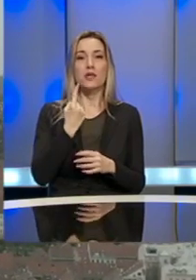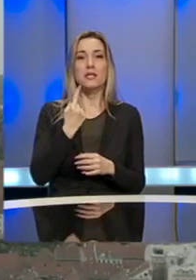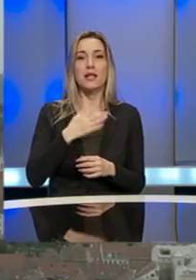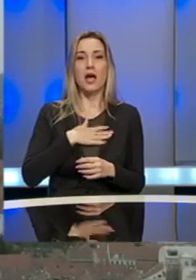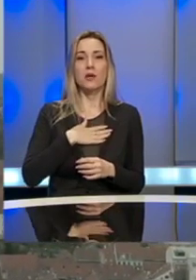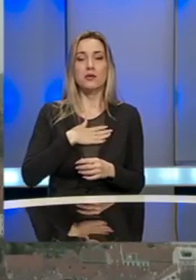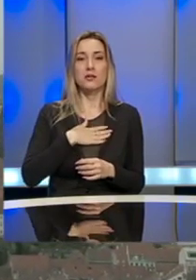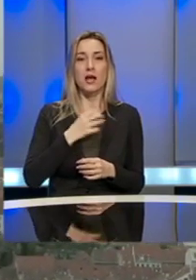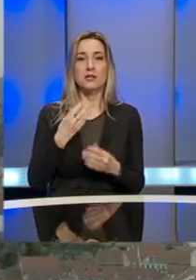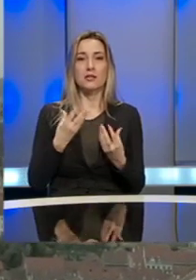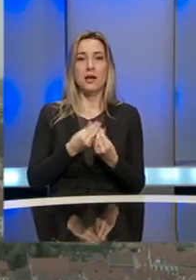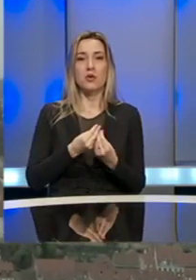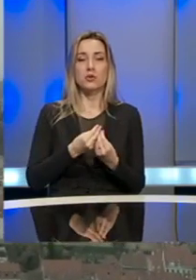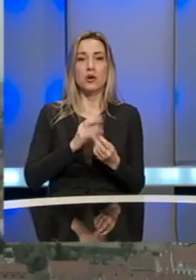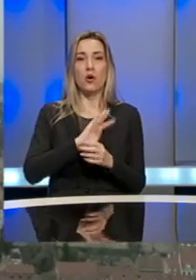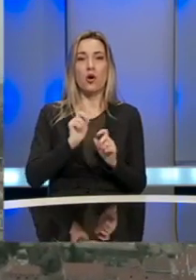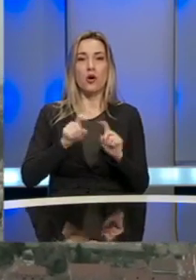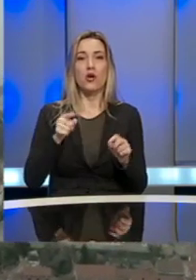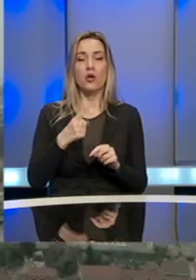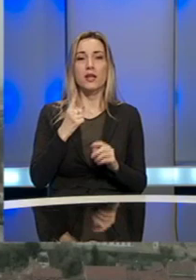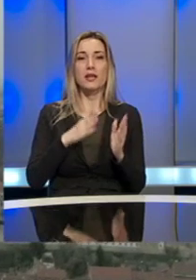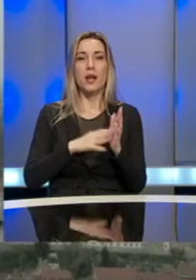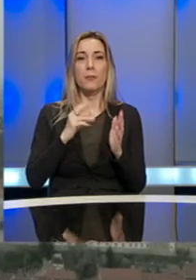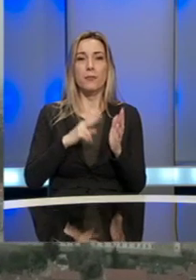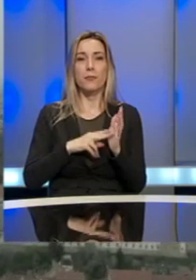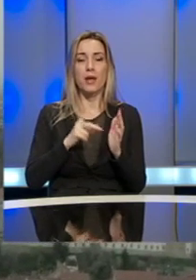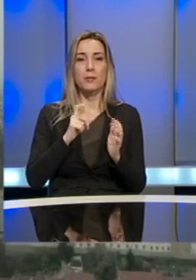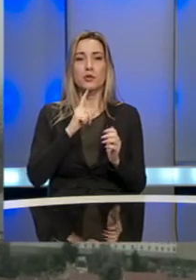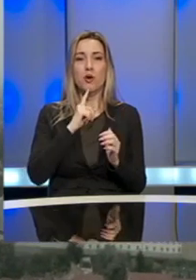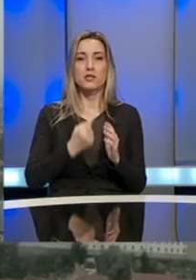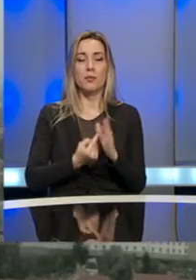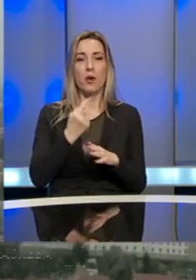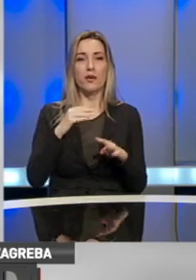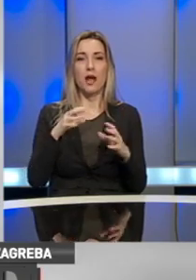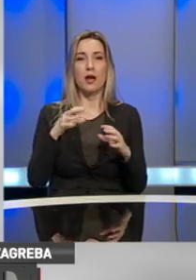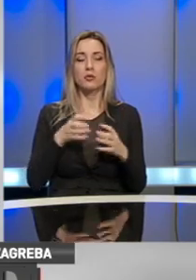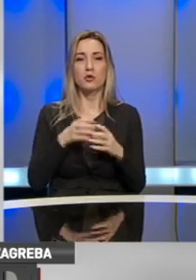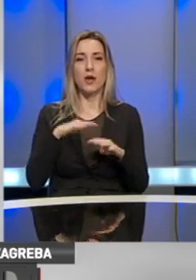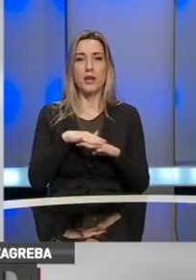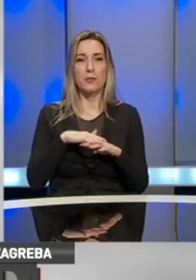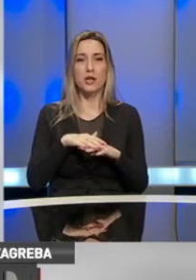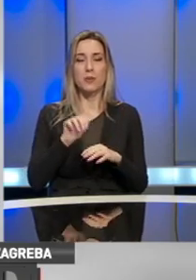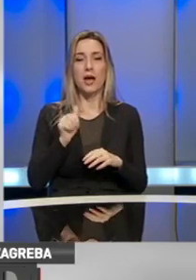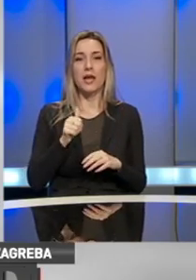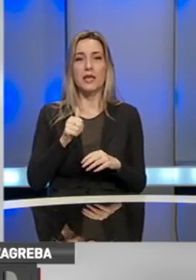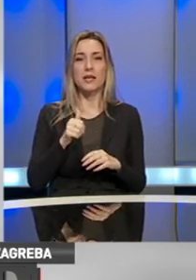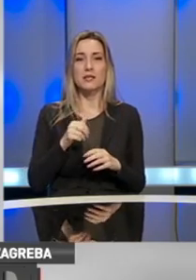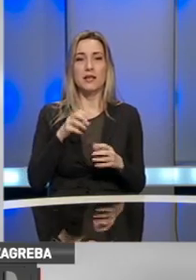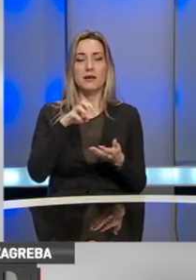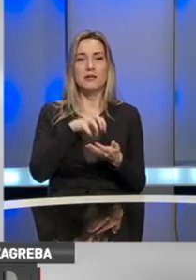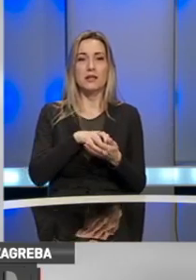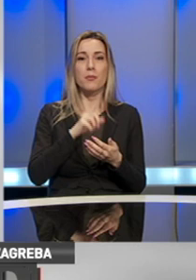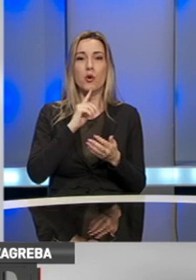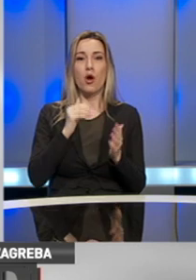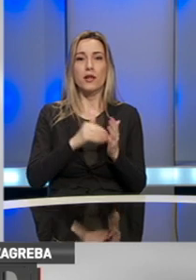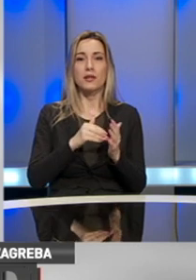uz koronavirus kao jedna posljedica, pa je jedan od memića koji se pojavio na društvenim mrežama jest Sljeme koji